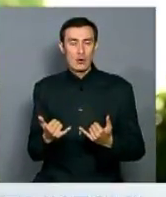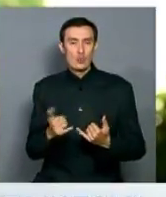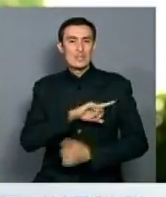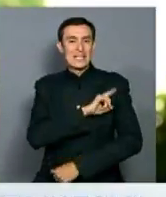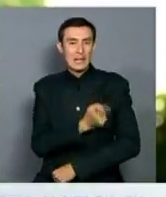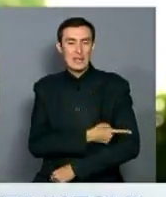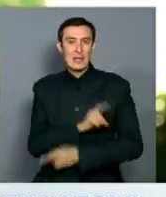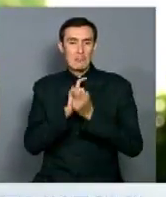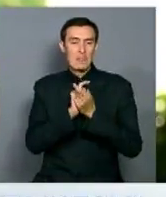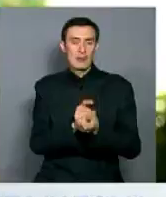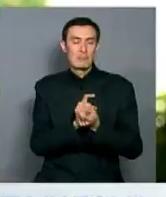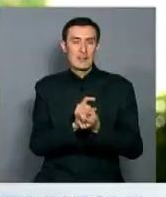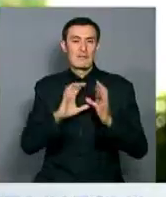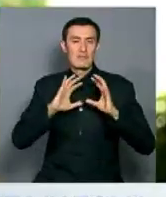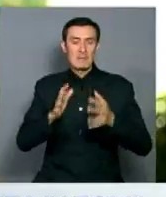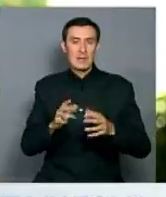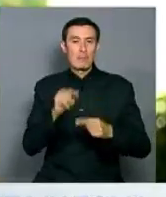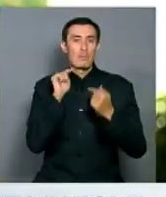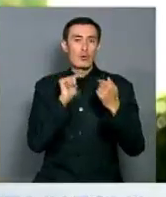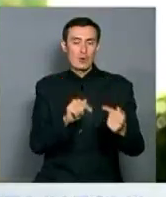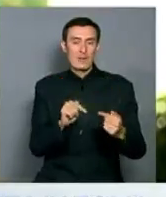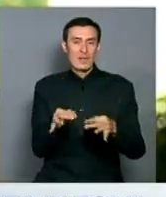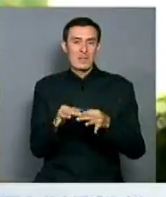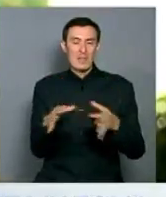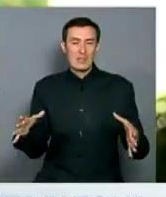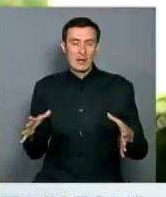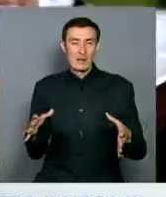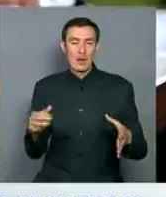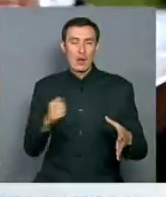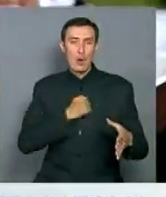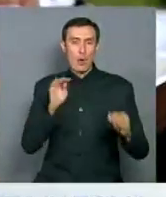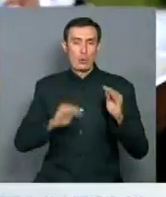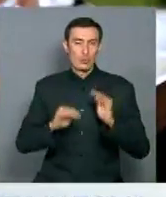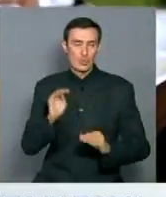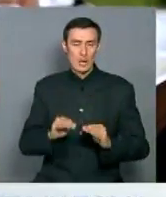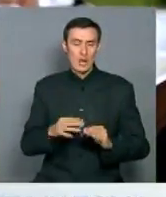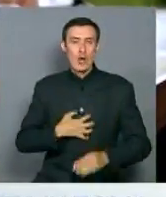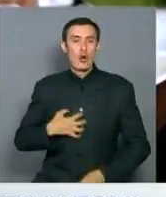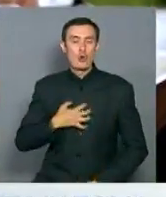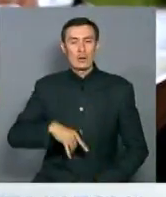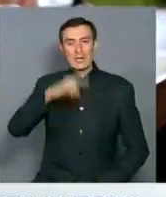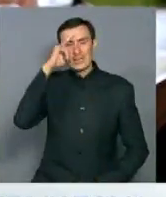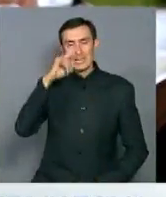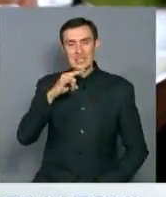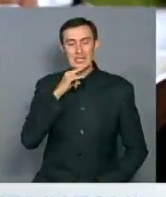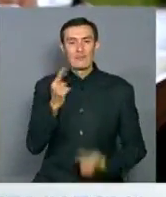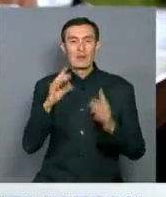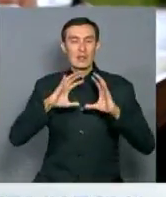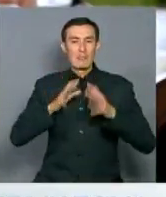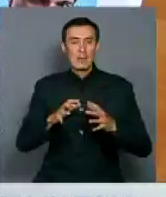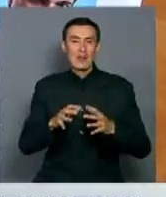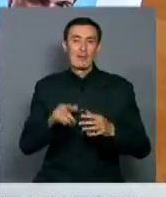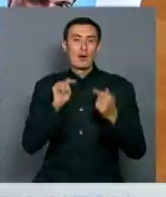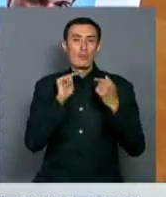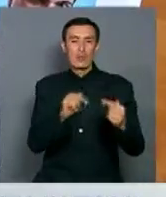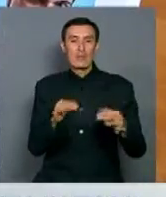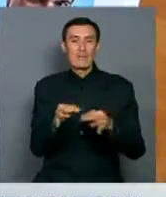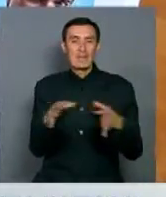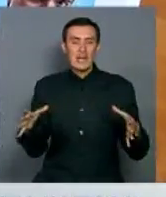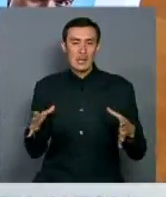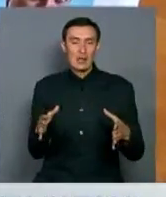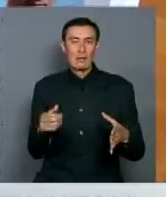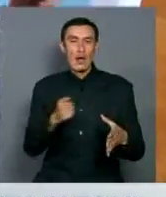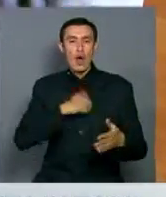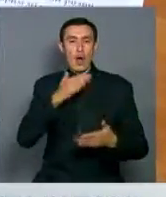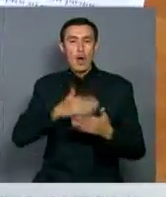усиления борьбы во всем мире против распространения ядерного оружия. «Роль Казахстана в глобальных действиях против ядерного оружия» – седьмая